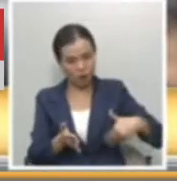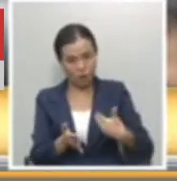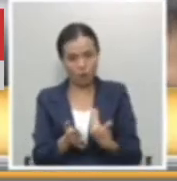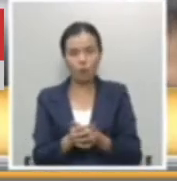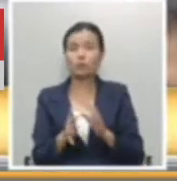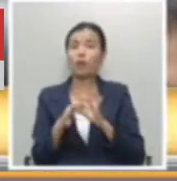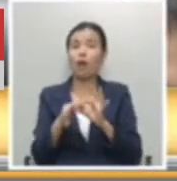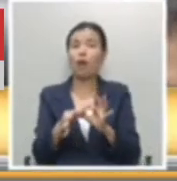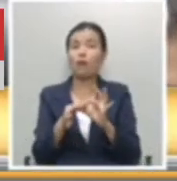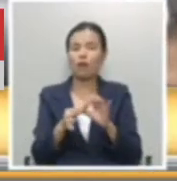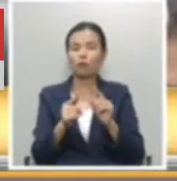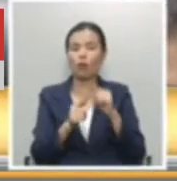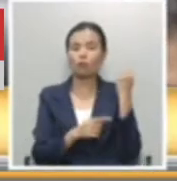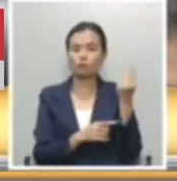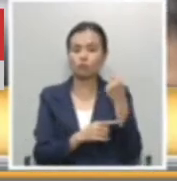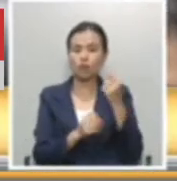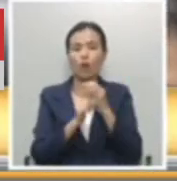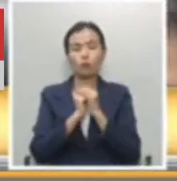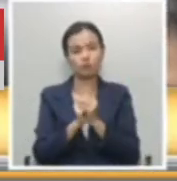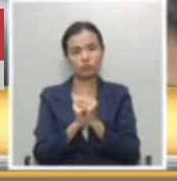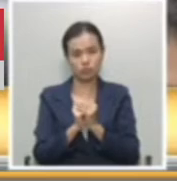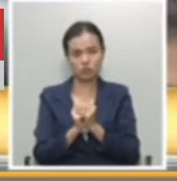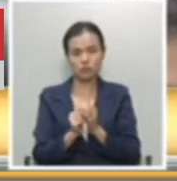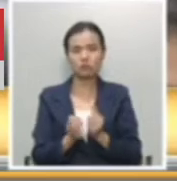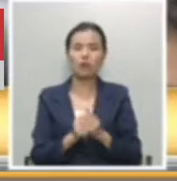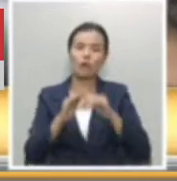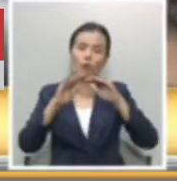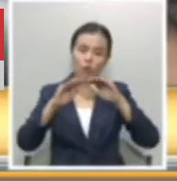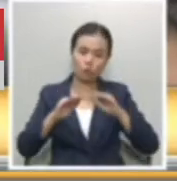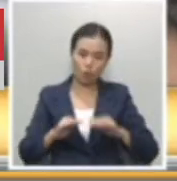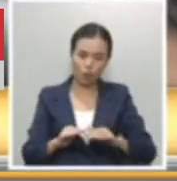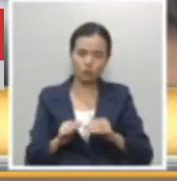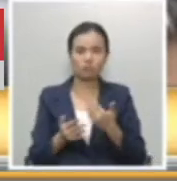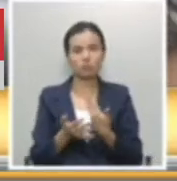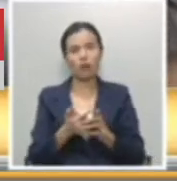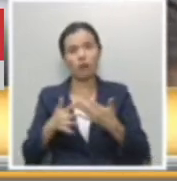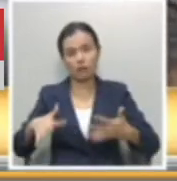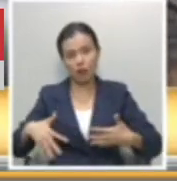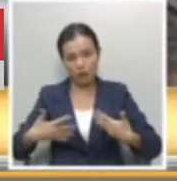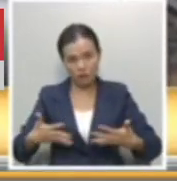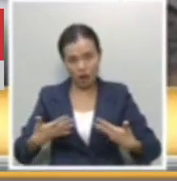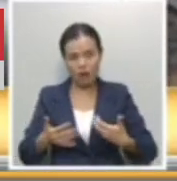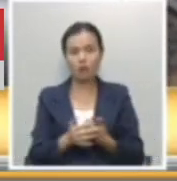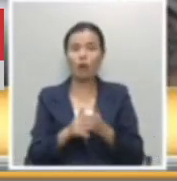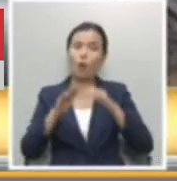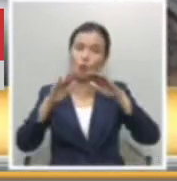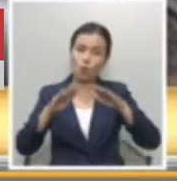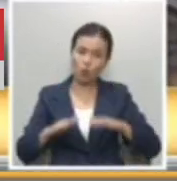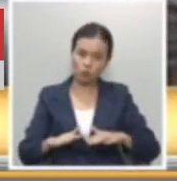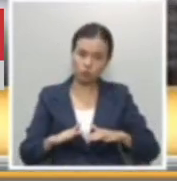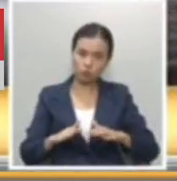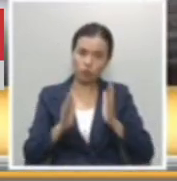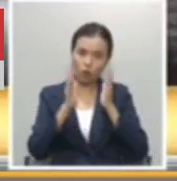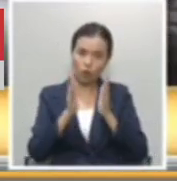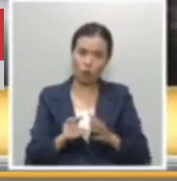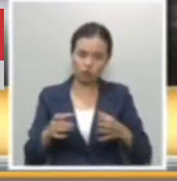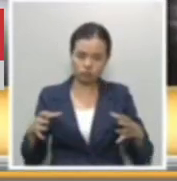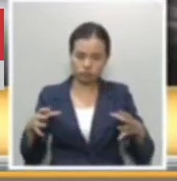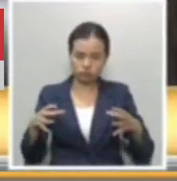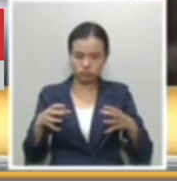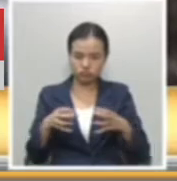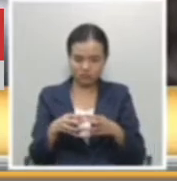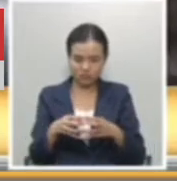ที่เกี่ยวข้องกับนักท่องเที่ยวจีนนั้นลดทั้งรายได้แล้วก็ลดทั้งจำนวนนักท่องเ